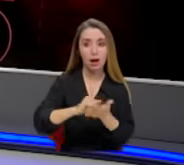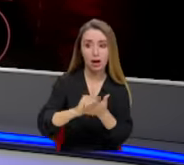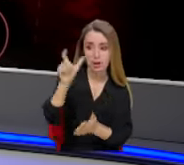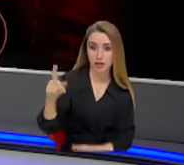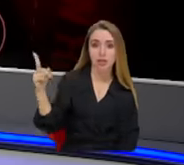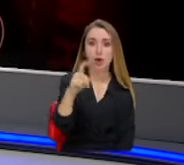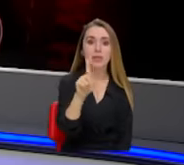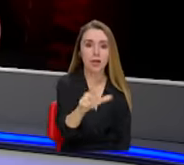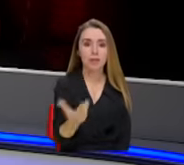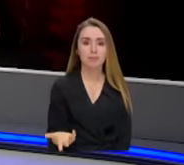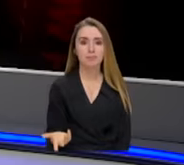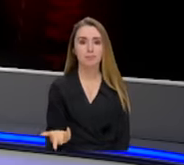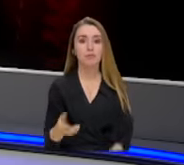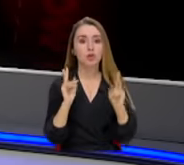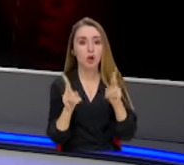bunu sorar.